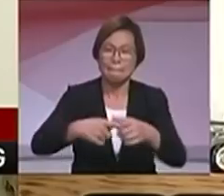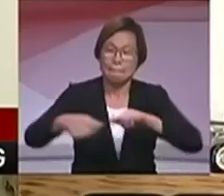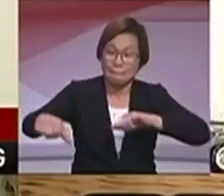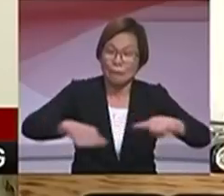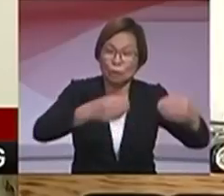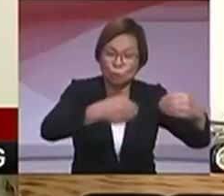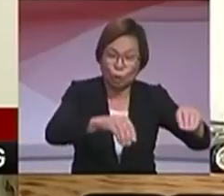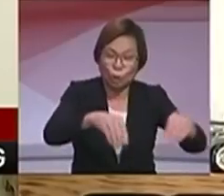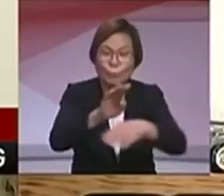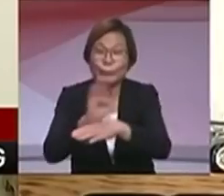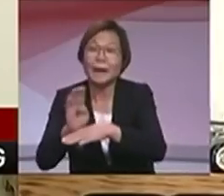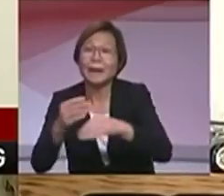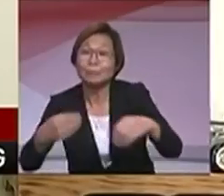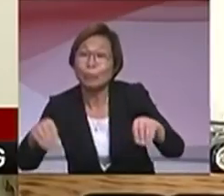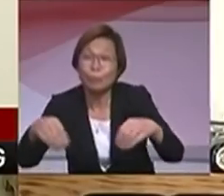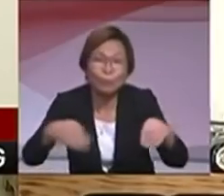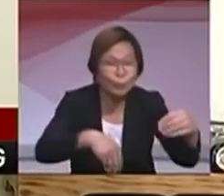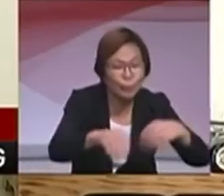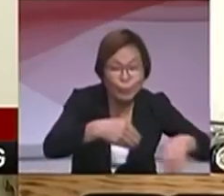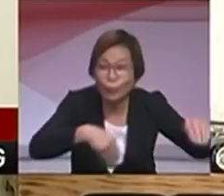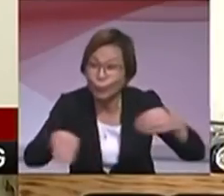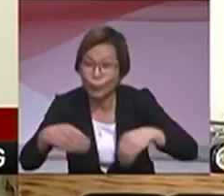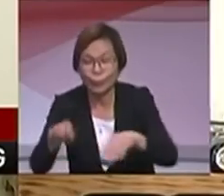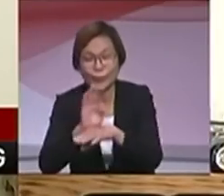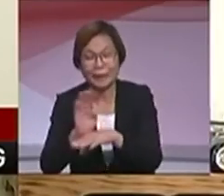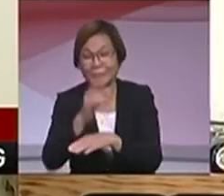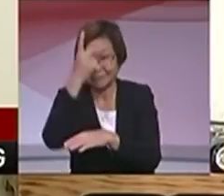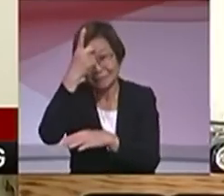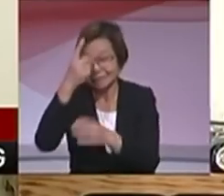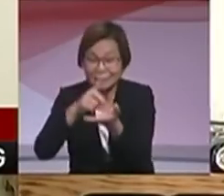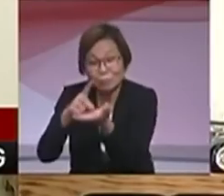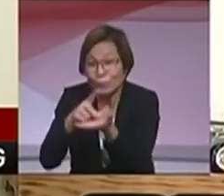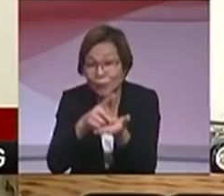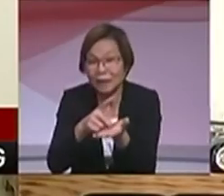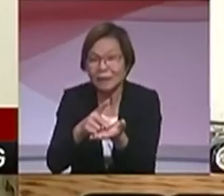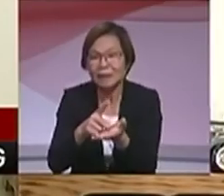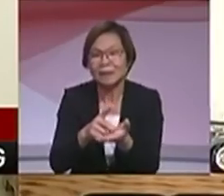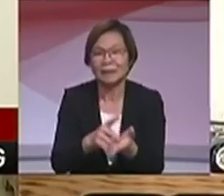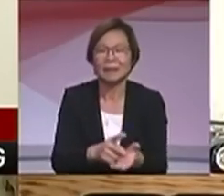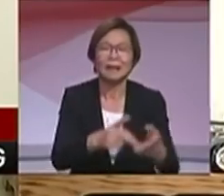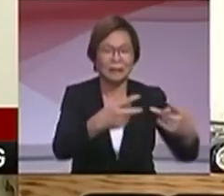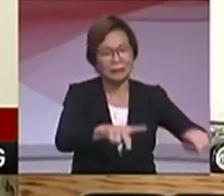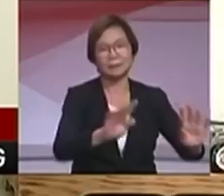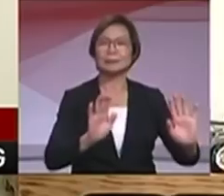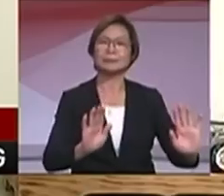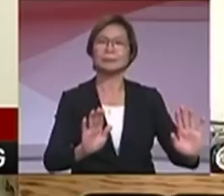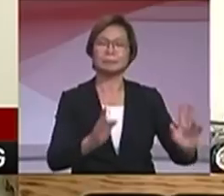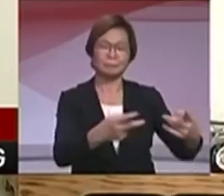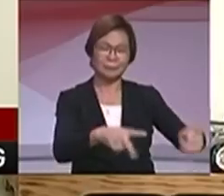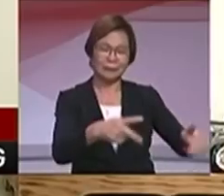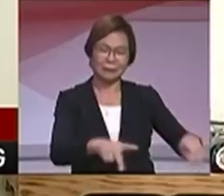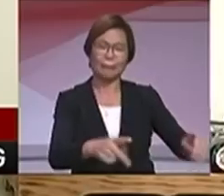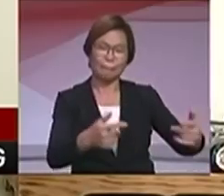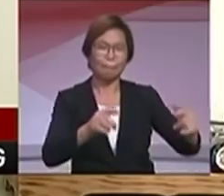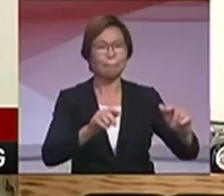Aktiviti jualan dan perniagaan. Aktiviti jualan perniagaan hanya di premis yang dibenarkan